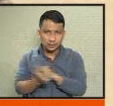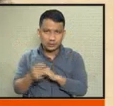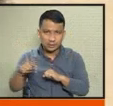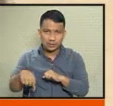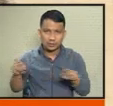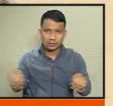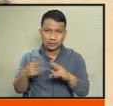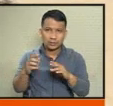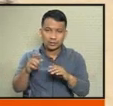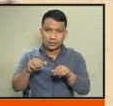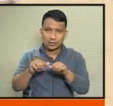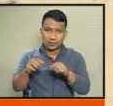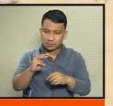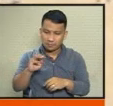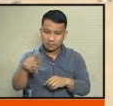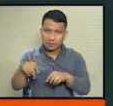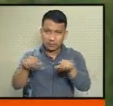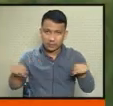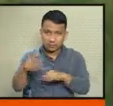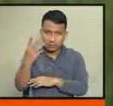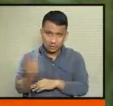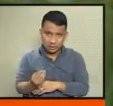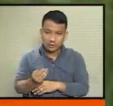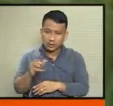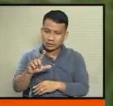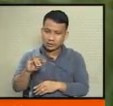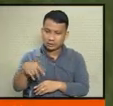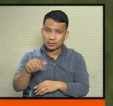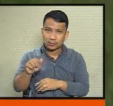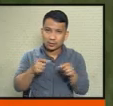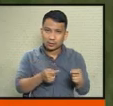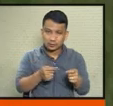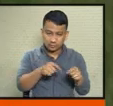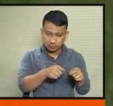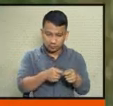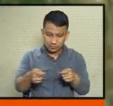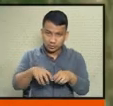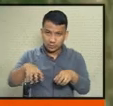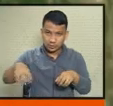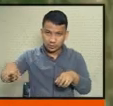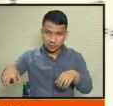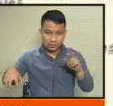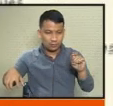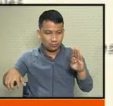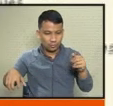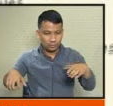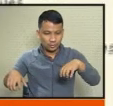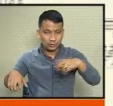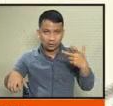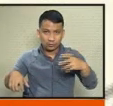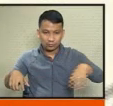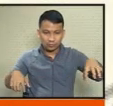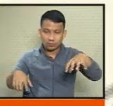Taal, ang topografiya at mapa ng Batangas. Ang Lipa, 5 beses ang nilipat. Ang Taal, Bawan at Tanawan, 3. Ang Lake Taal